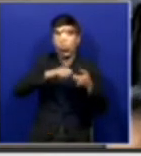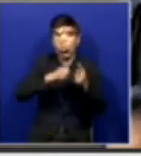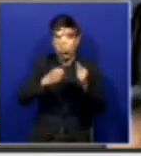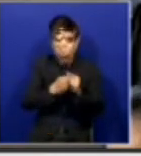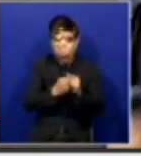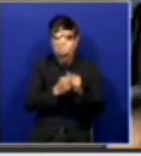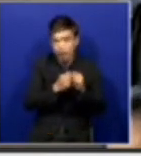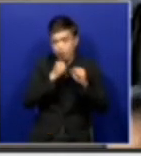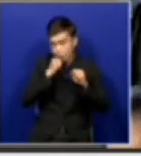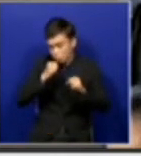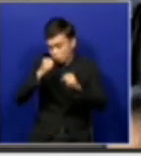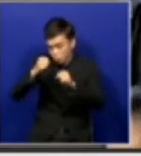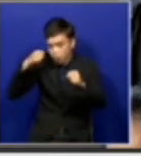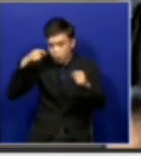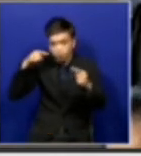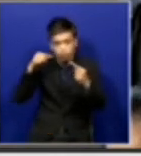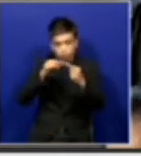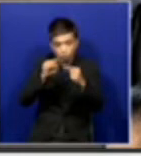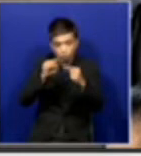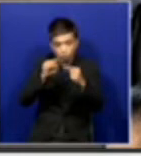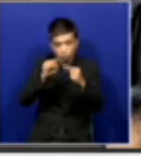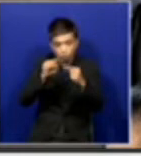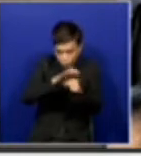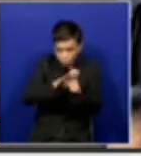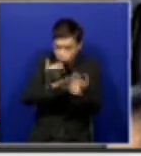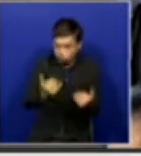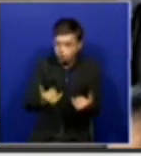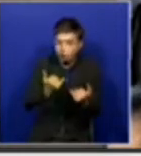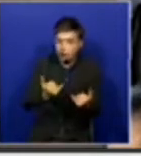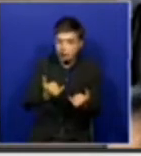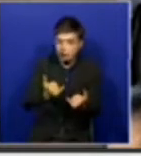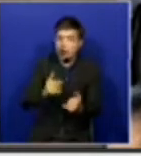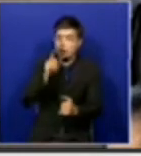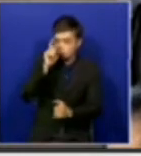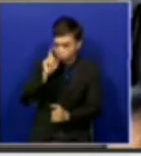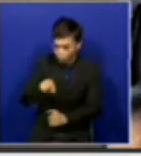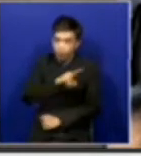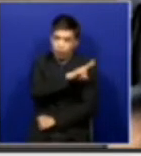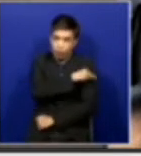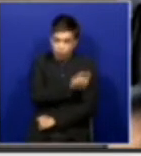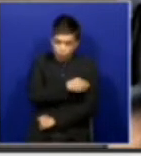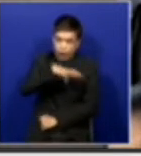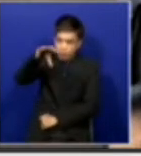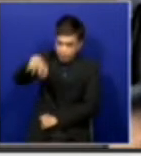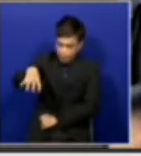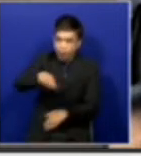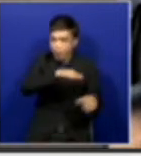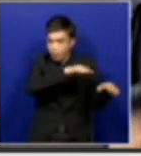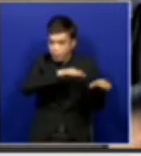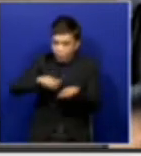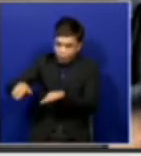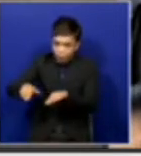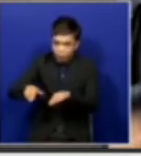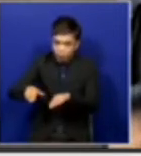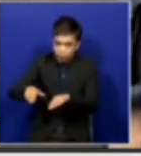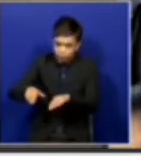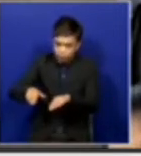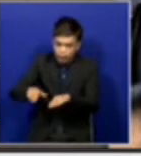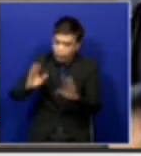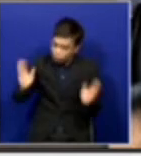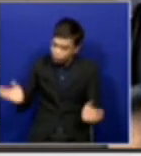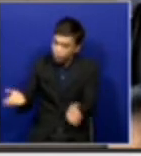ร้ายแรงในภาวะที่ต้องเตรียมโรงพยาบาลเตรียมพร้อมไม่เห็นด้วยที่จะไปตัดกระทรวงส